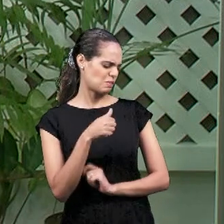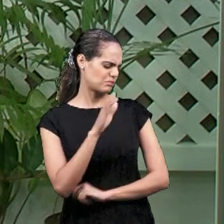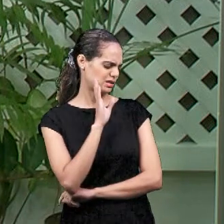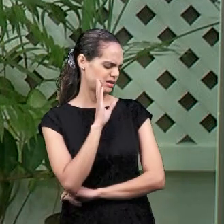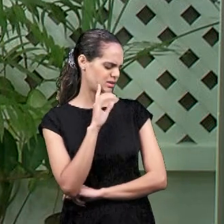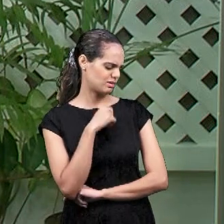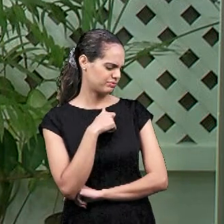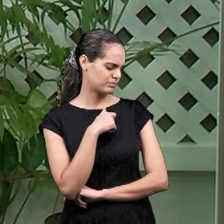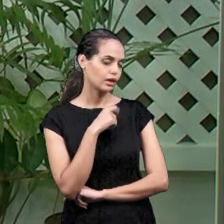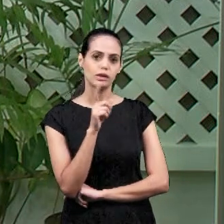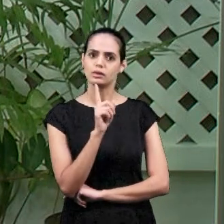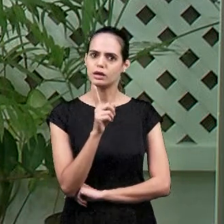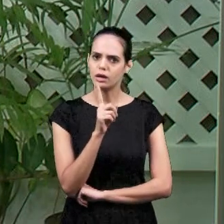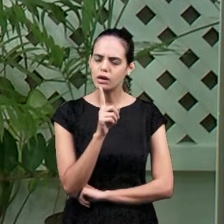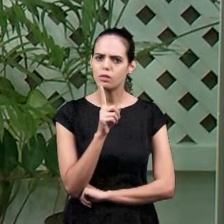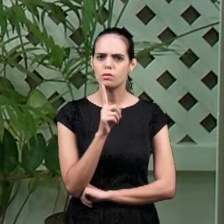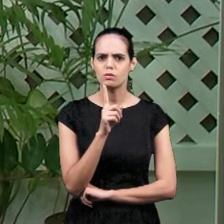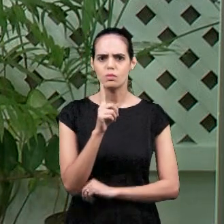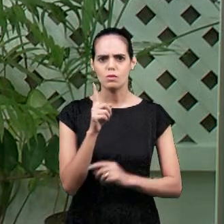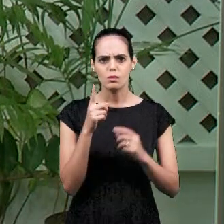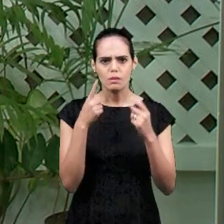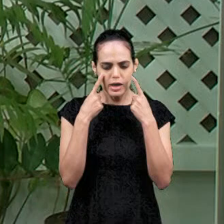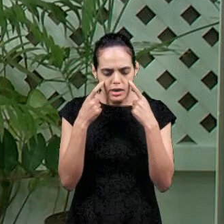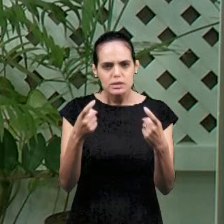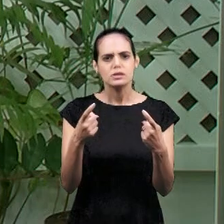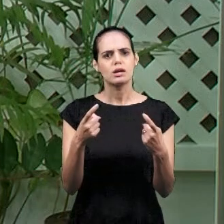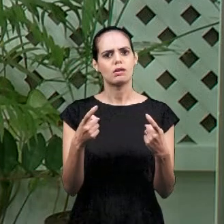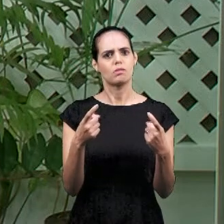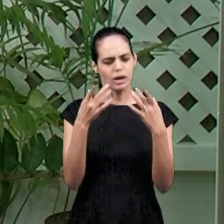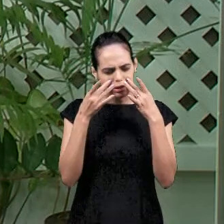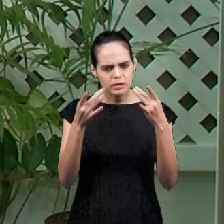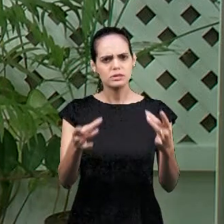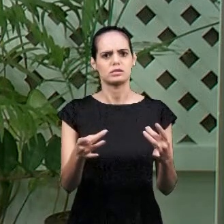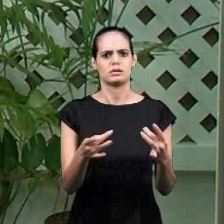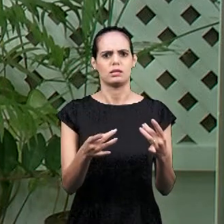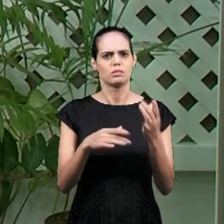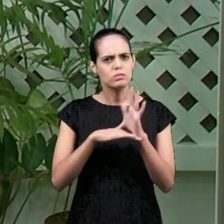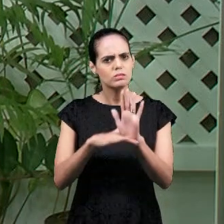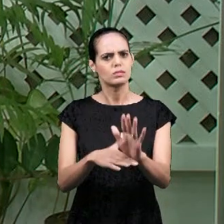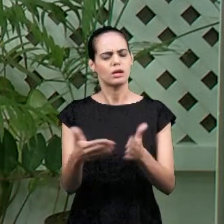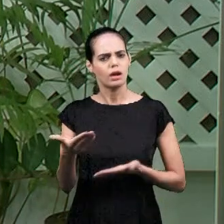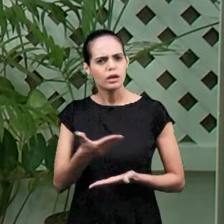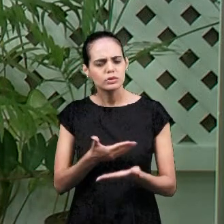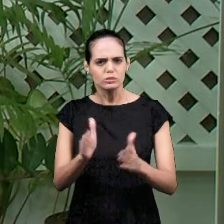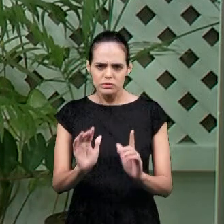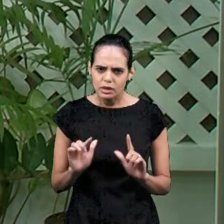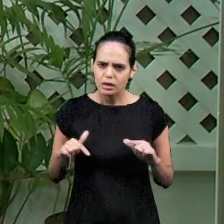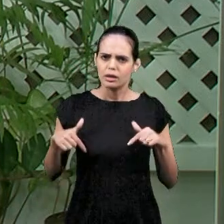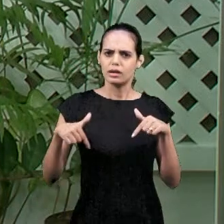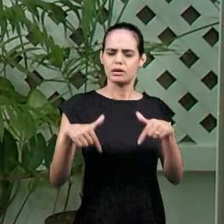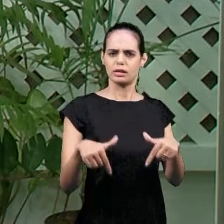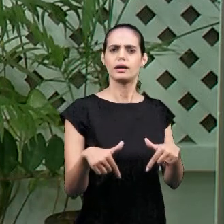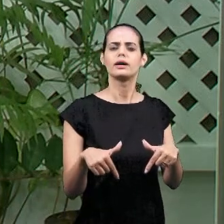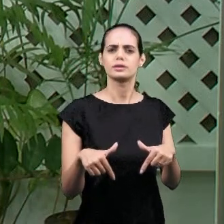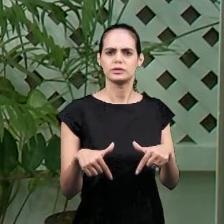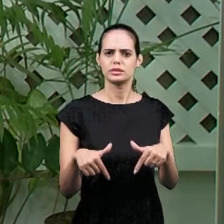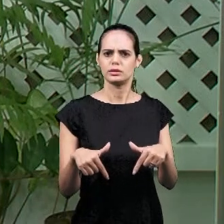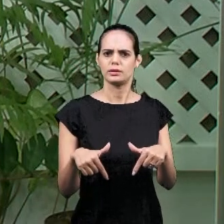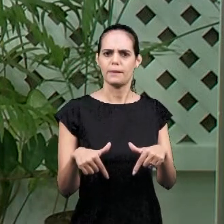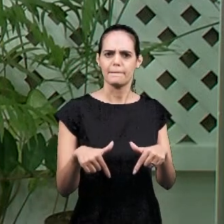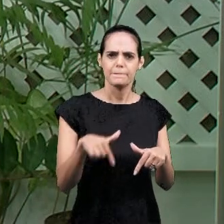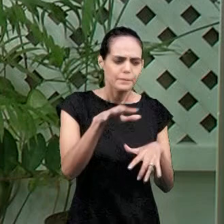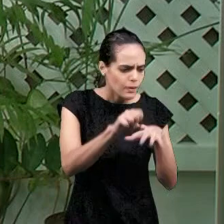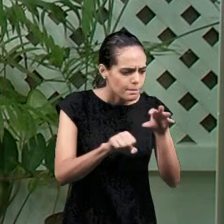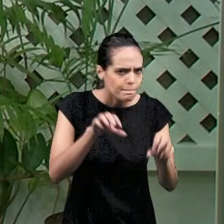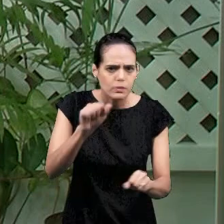pas imprudents, mais soyez prudents, soyez serviteurs de Dieu en agissant